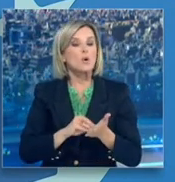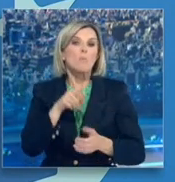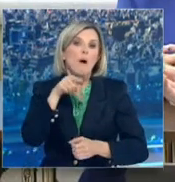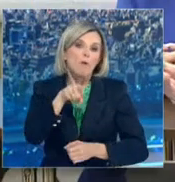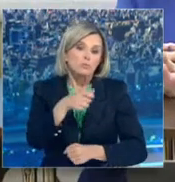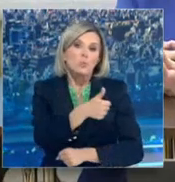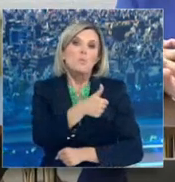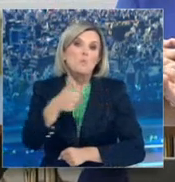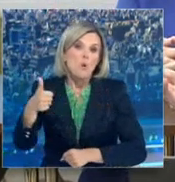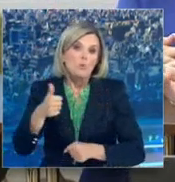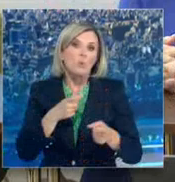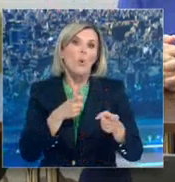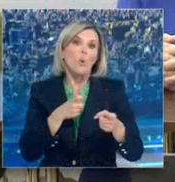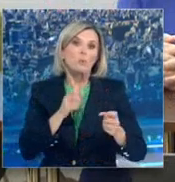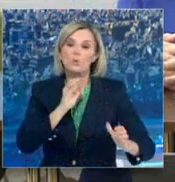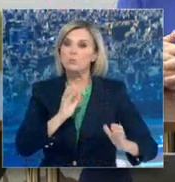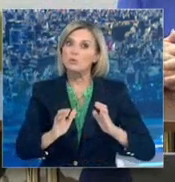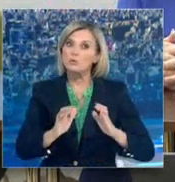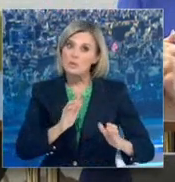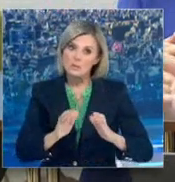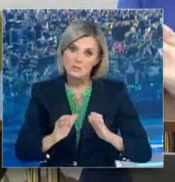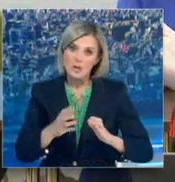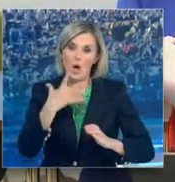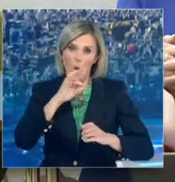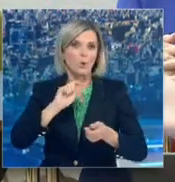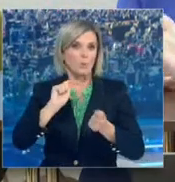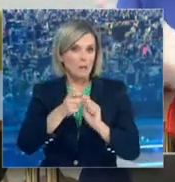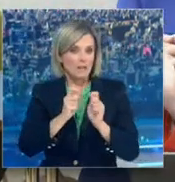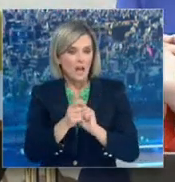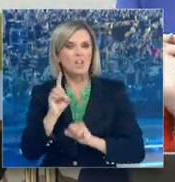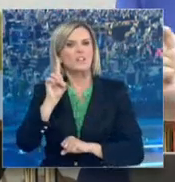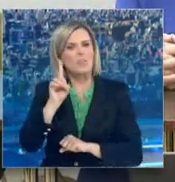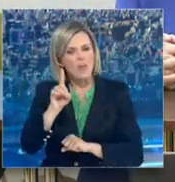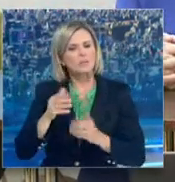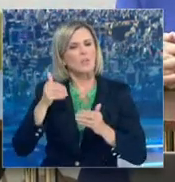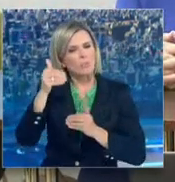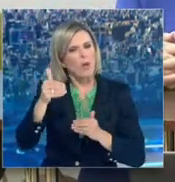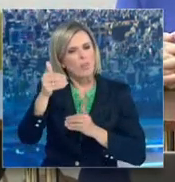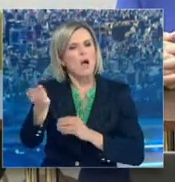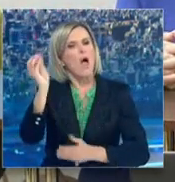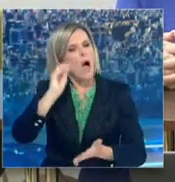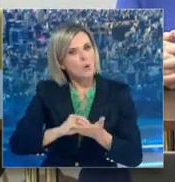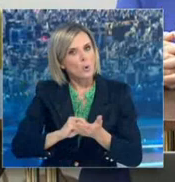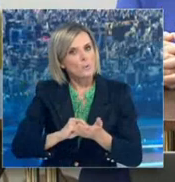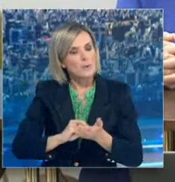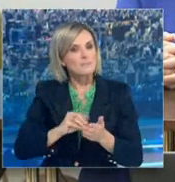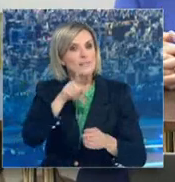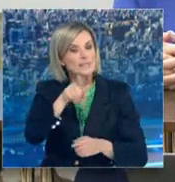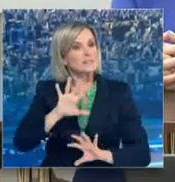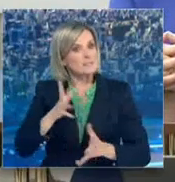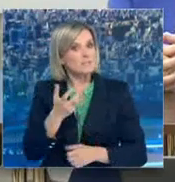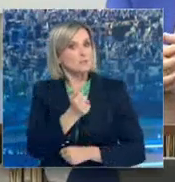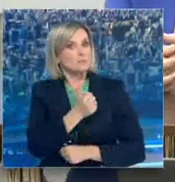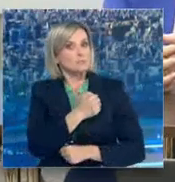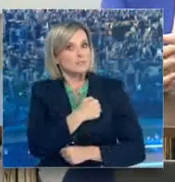είναι το μέσο που μας θωρακίζει απέναντι στη μετάλλαξη τη Δέλτα και την όποια στο μέλλον. Μήπως έχει έρθει η ώρα με έναν